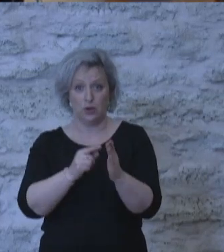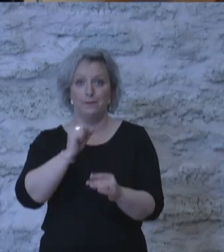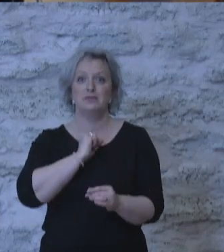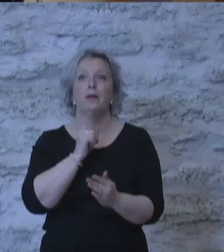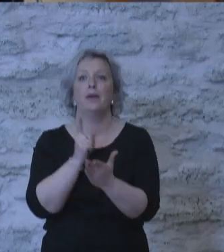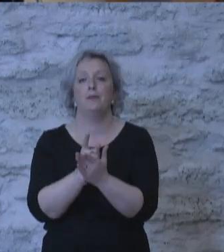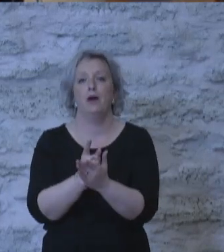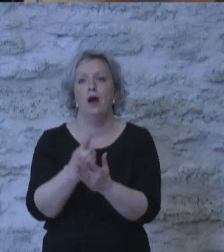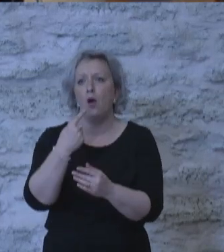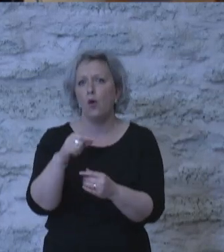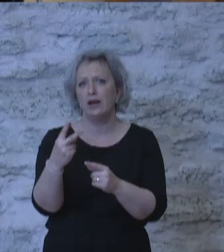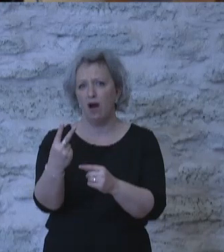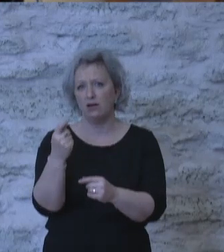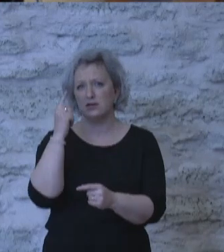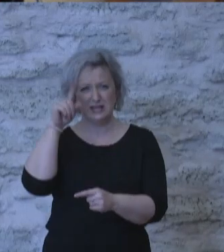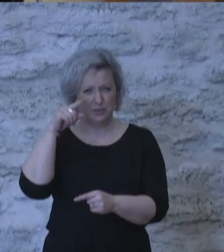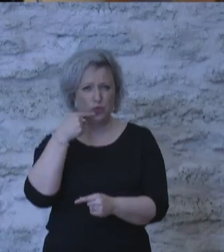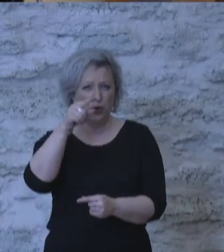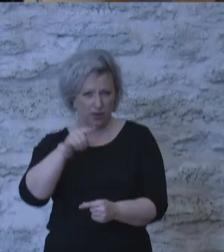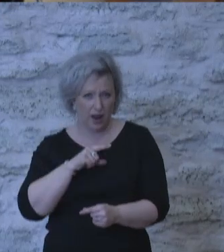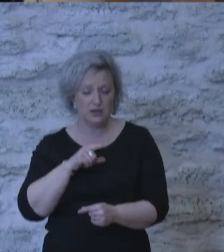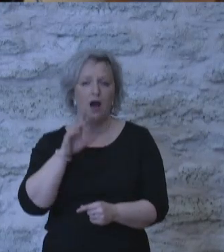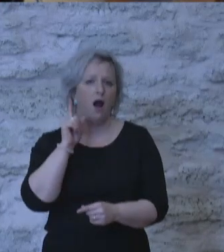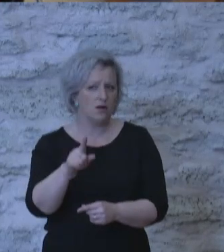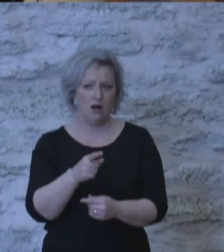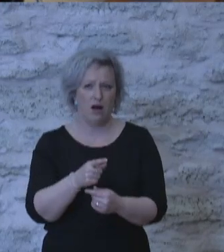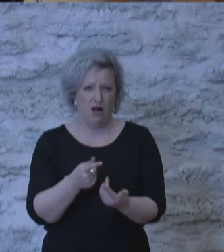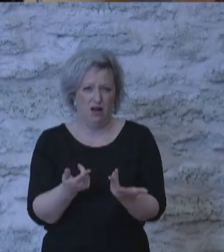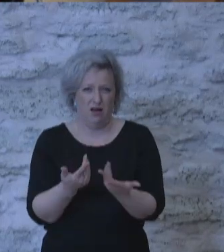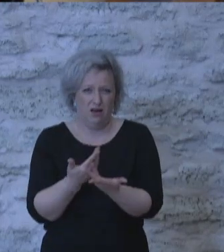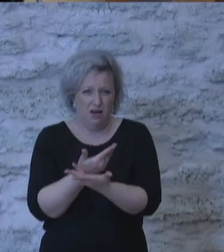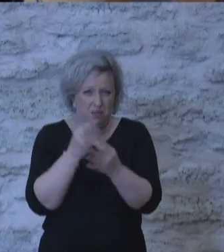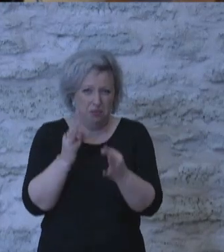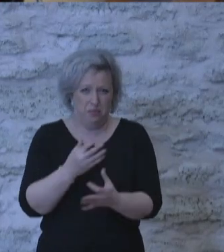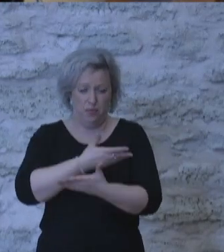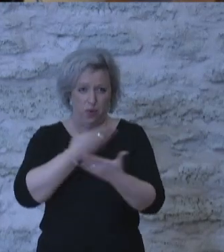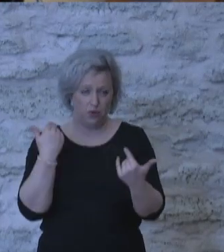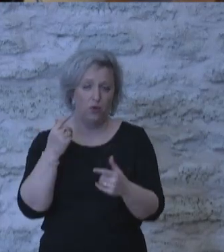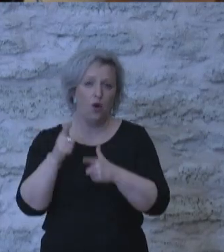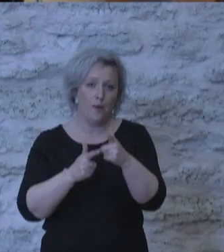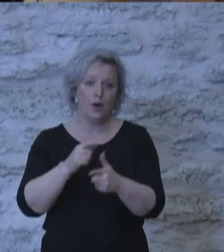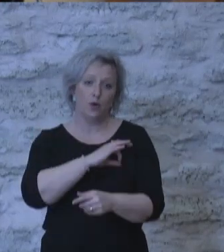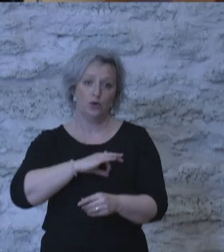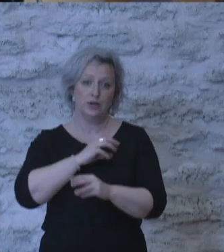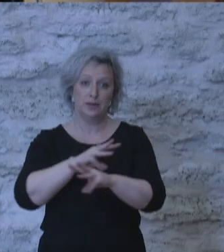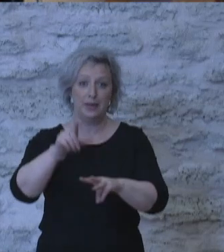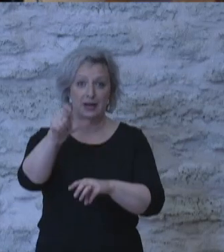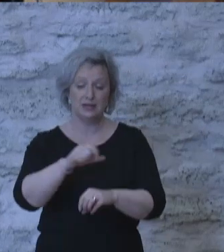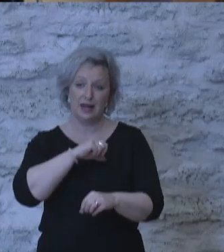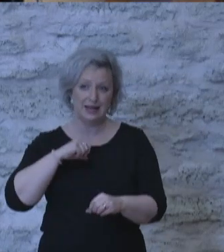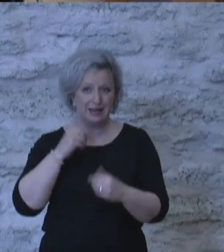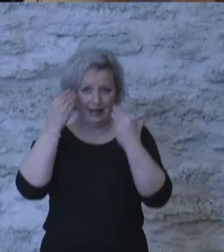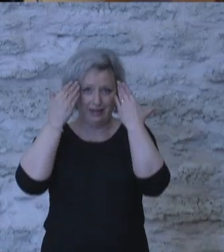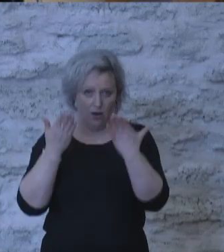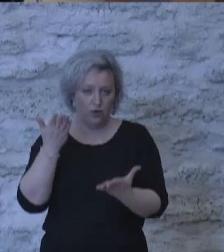ebaadekuvatset ta nimetas, aga noh oli selge, et ka justiitsminister ei olnud seda punkti ise sinna kirjutanud ja tegelikult asjaga piisvalt